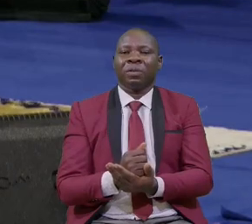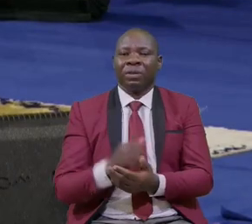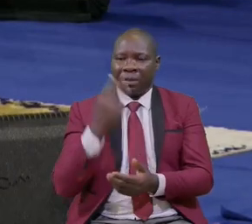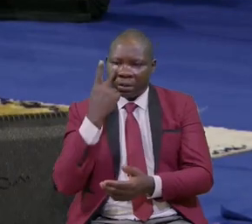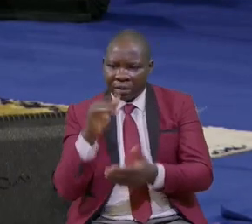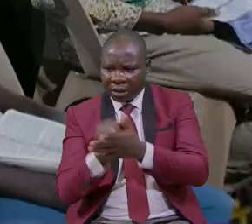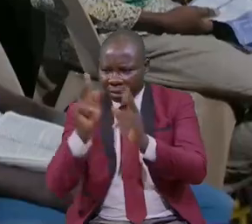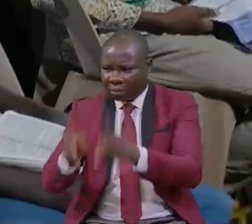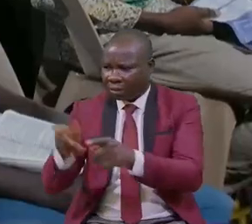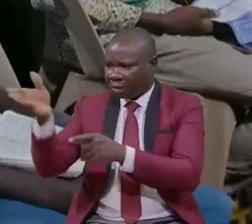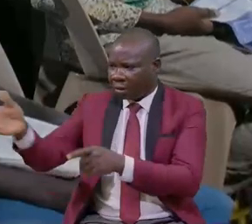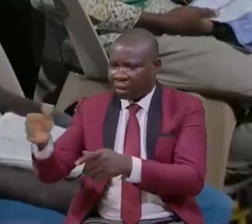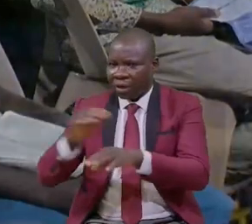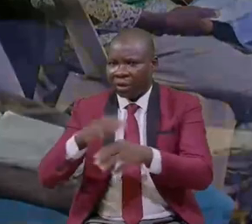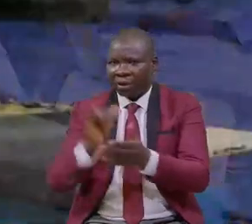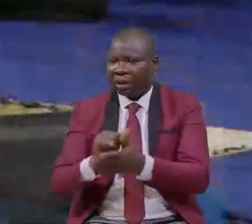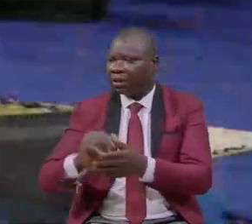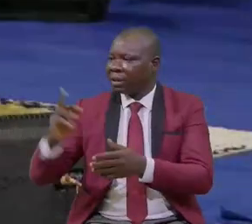Voyez cette personne là-bas.